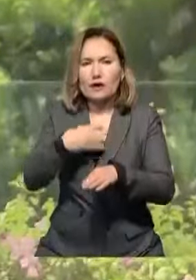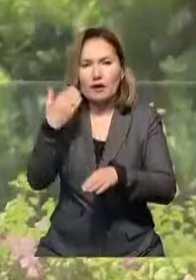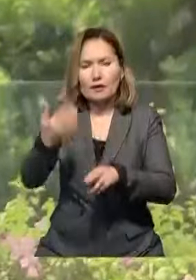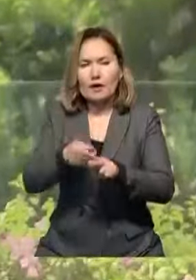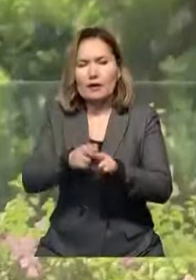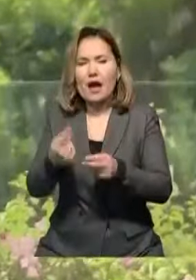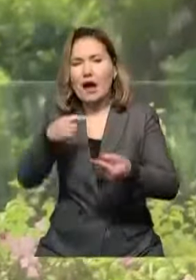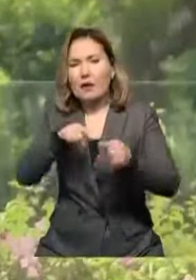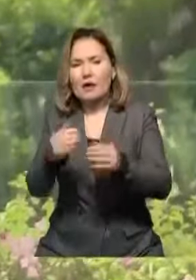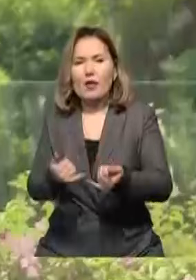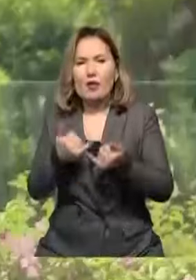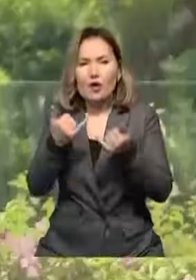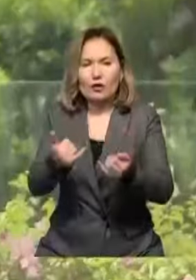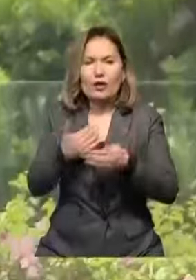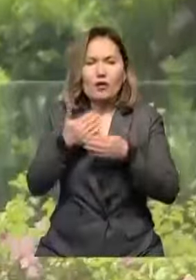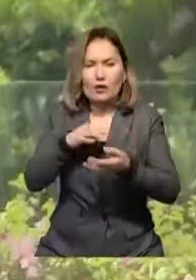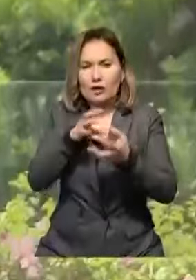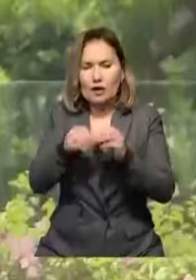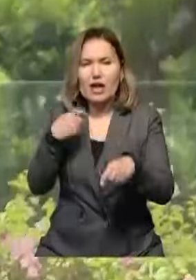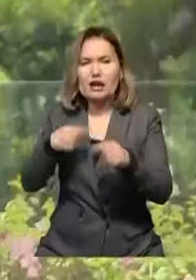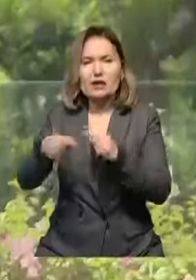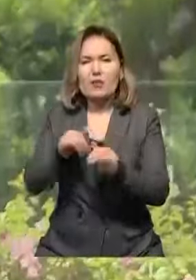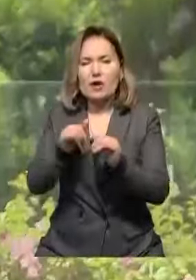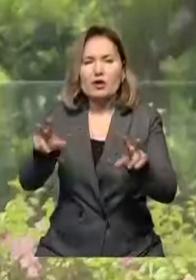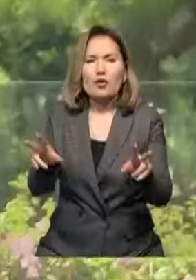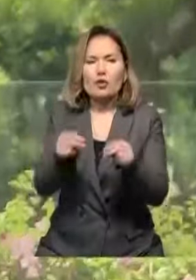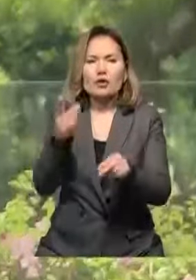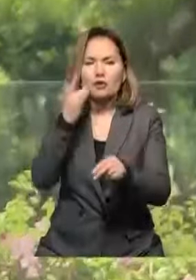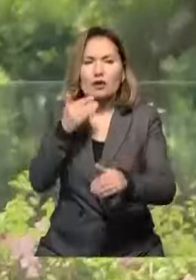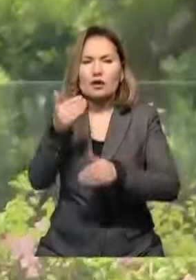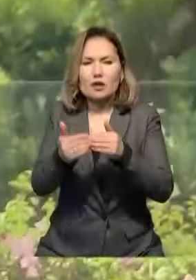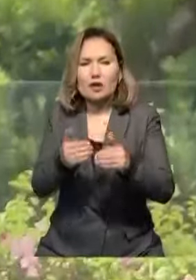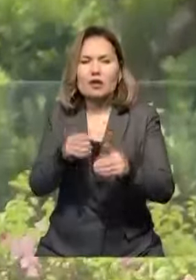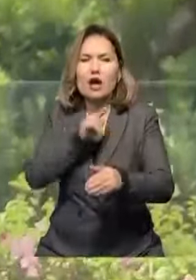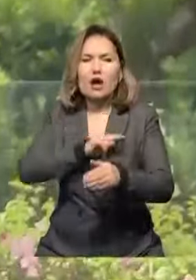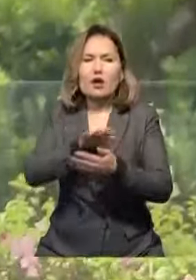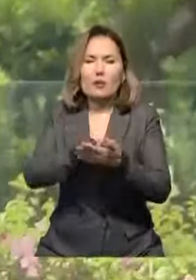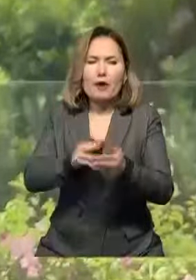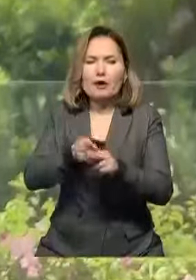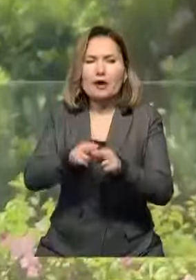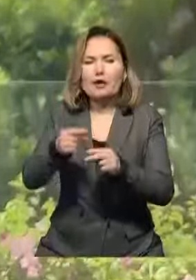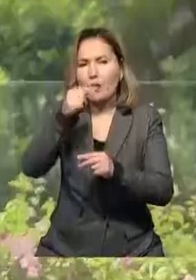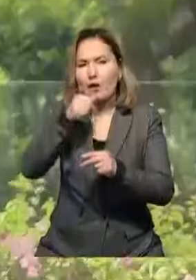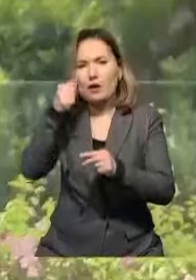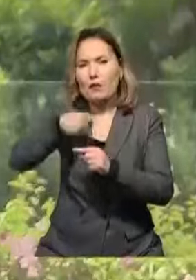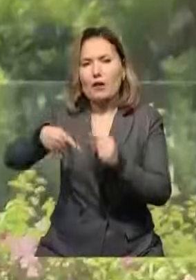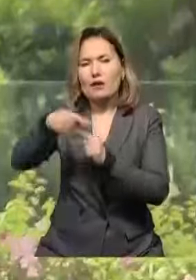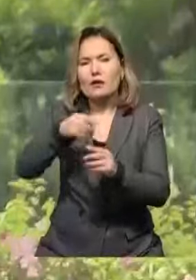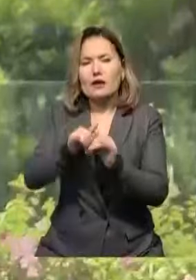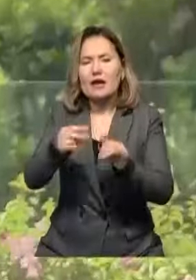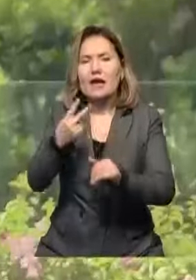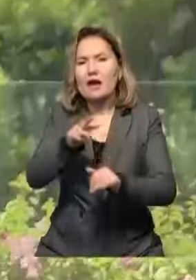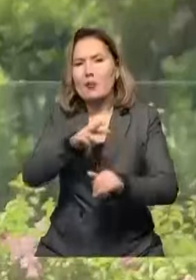арқасында бір-біріне жырақта орналасқанына қарамастан саудада сәтті серіктестік орната білді. Былтыр тауар айналымы 2 миллиард долларға жуықтаса, соңғы